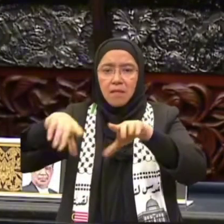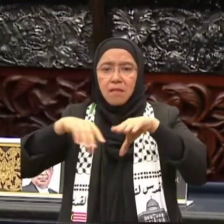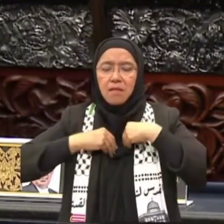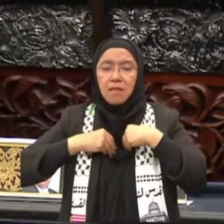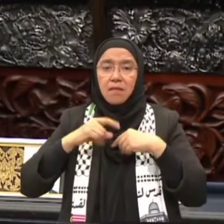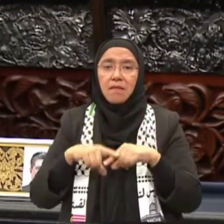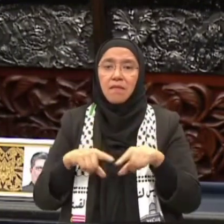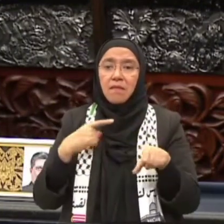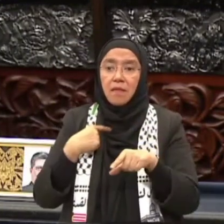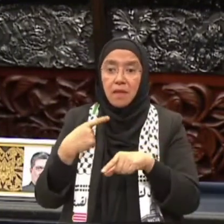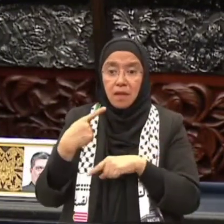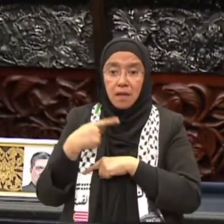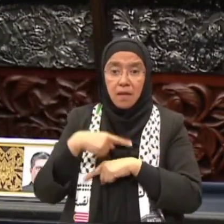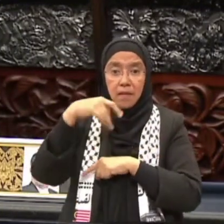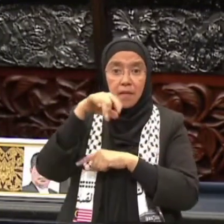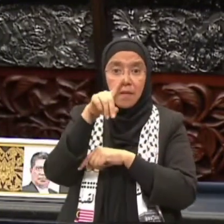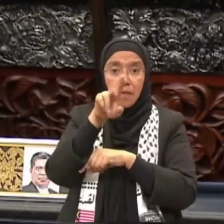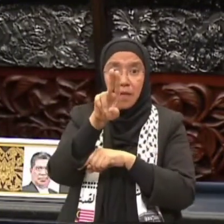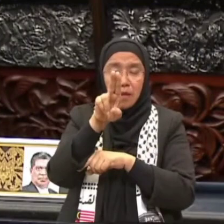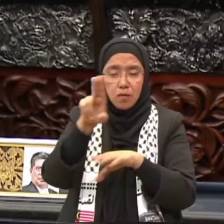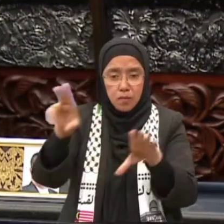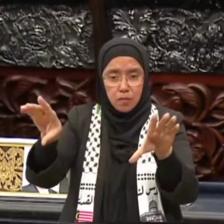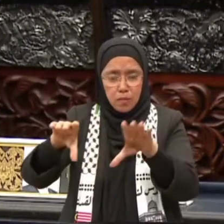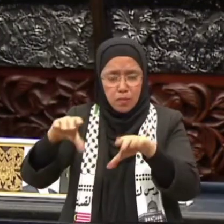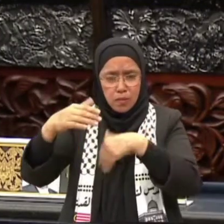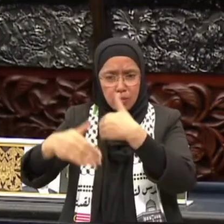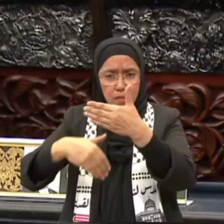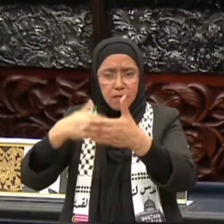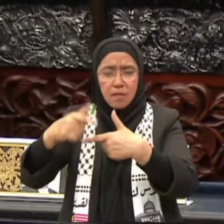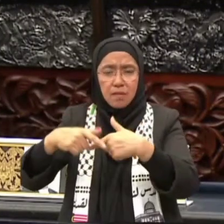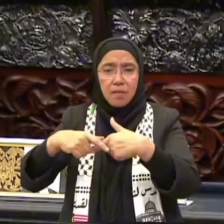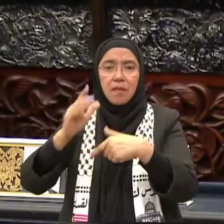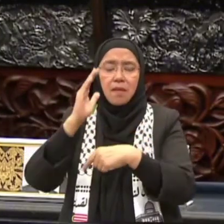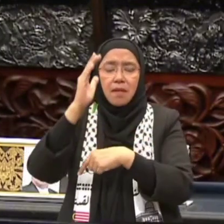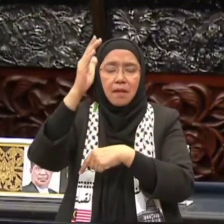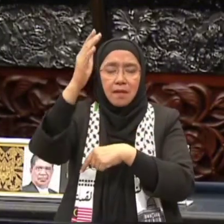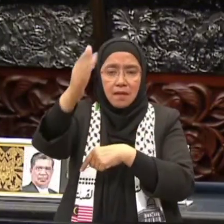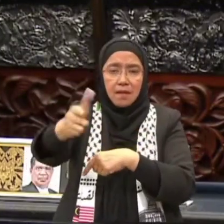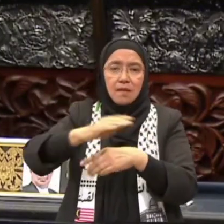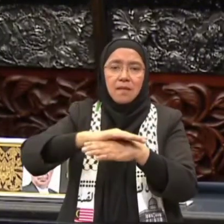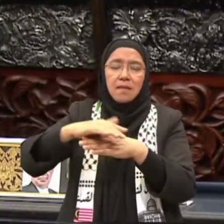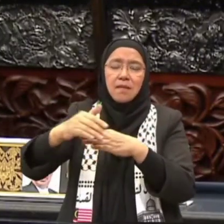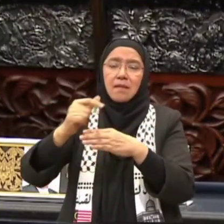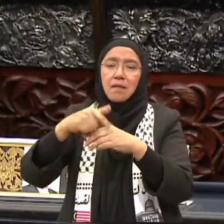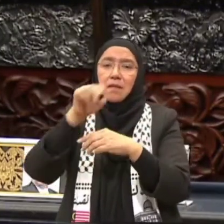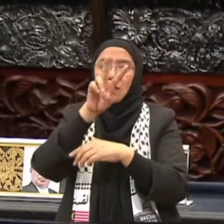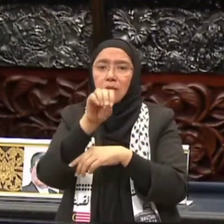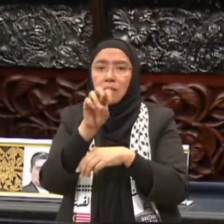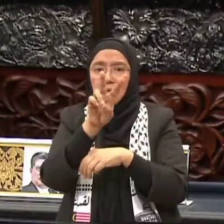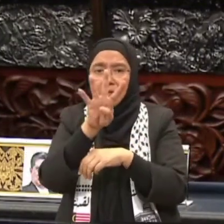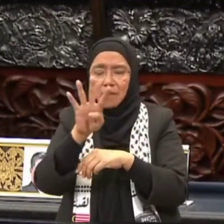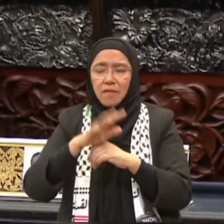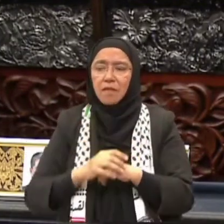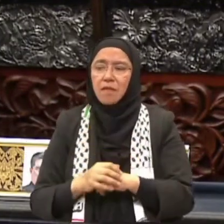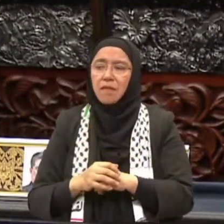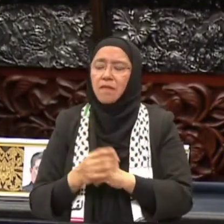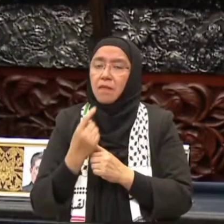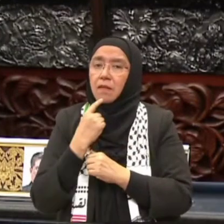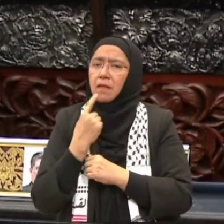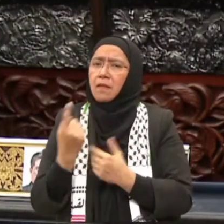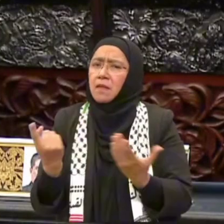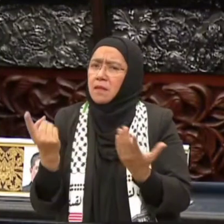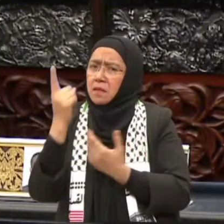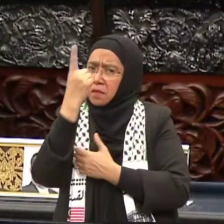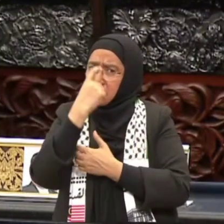Dan akhir sekali, kepada soalan apakah kebaikan-kebaikan kepada negara dan rakyat, saya